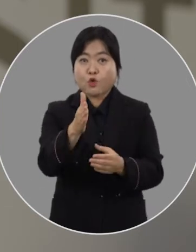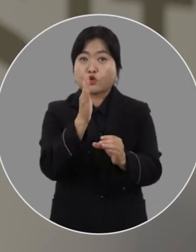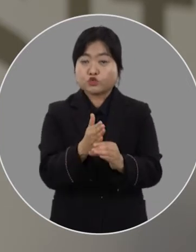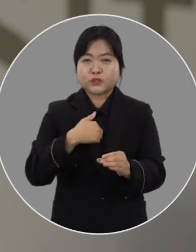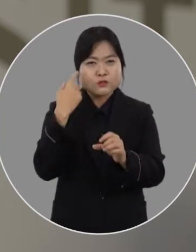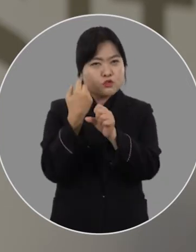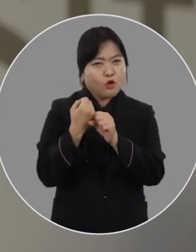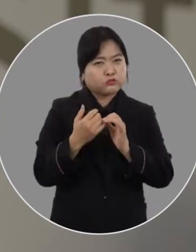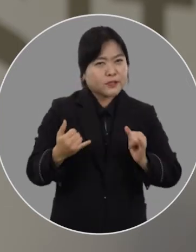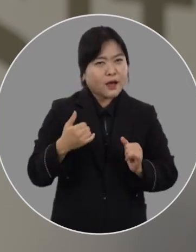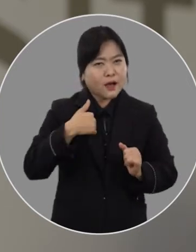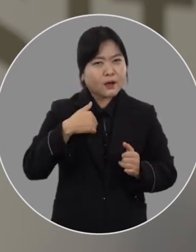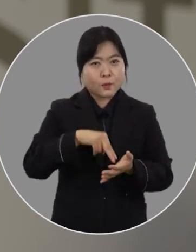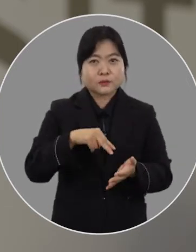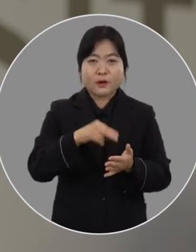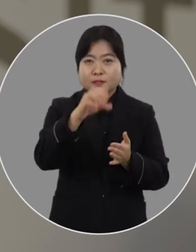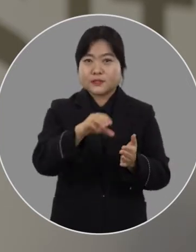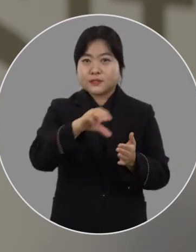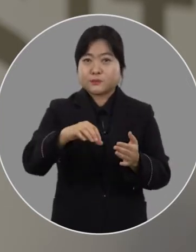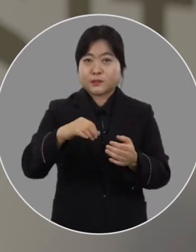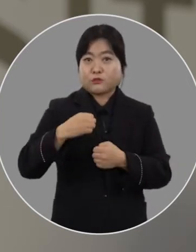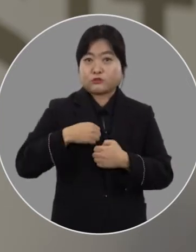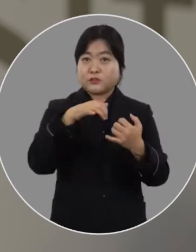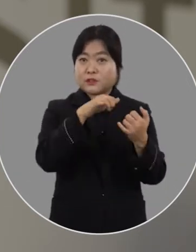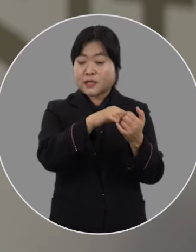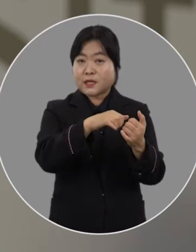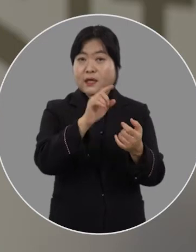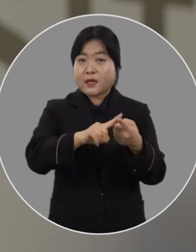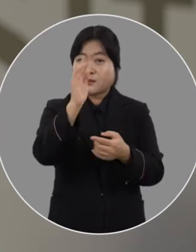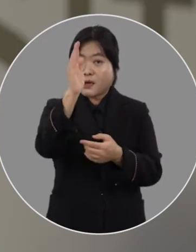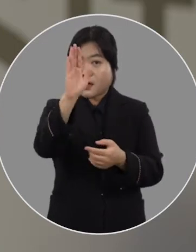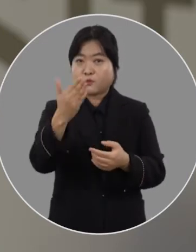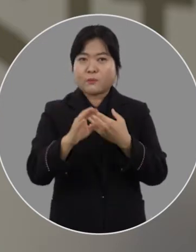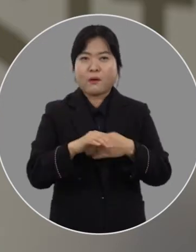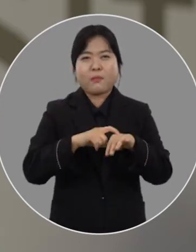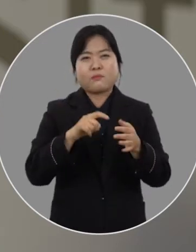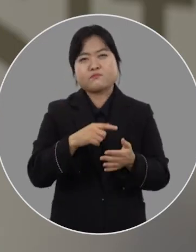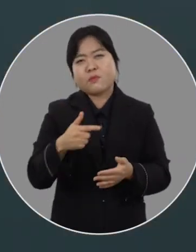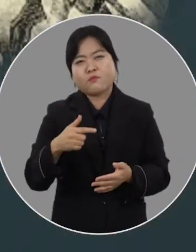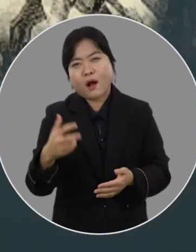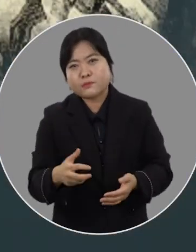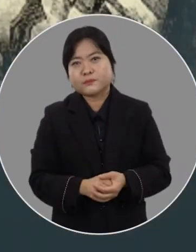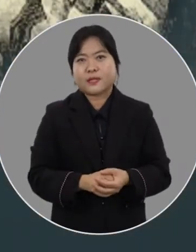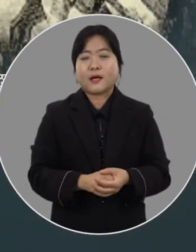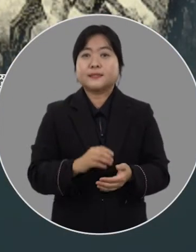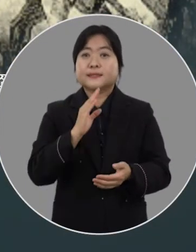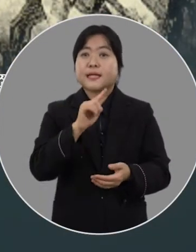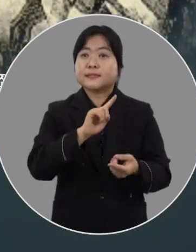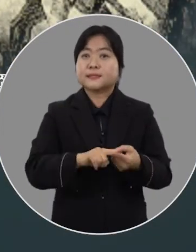있는 연구자로서 십자군 전쟁에 대한 이야기를 할 때가 되면 항상 마음이 매우 아픕니다.